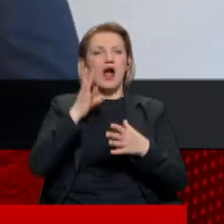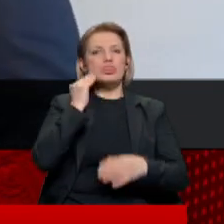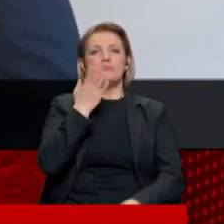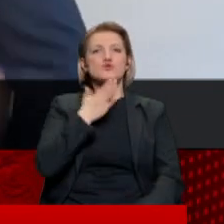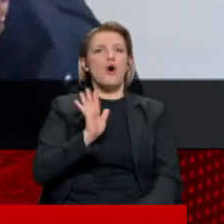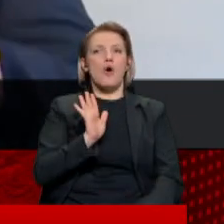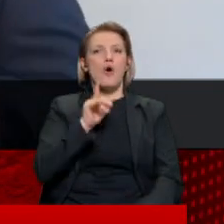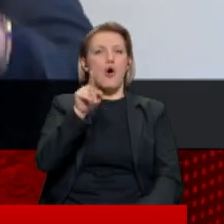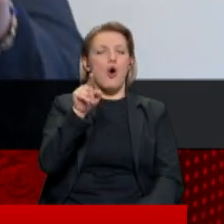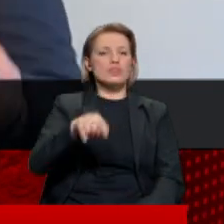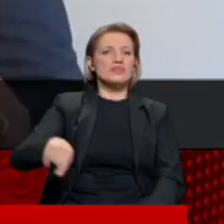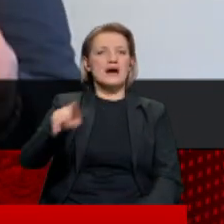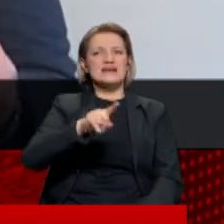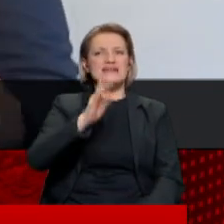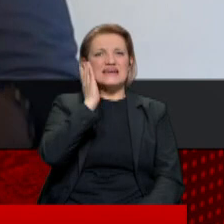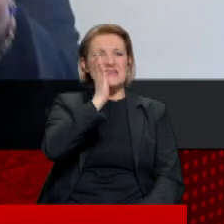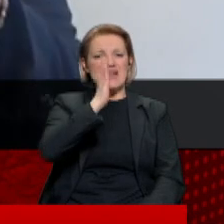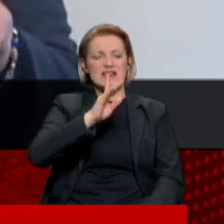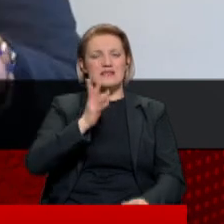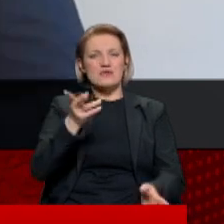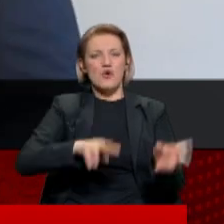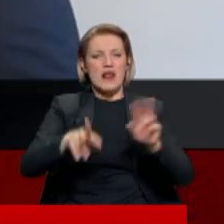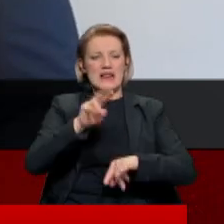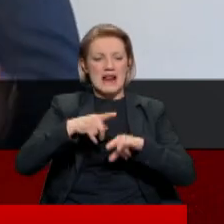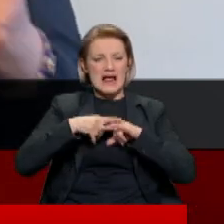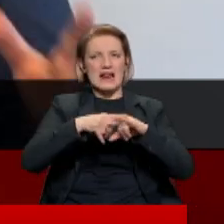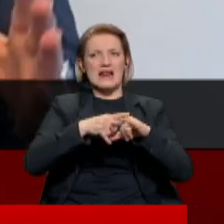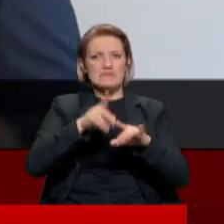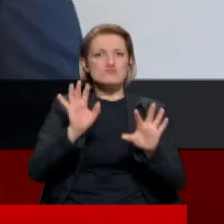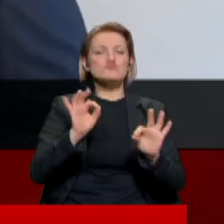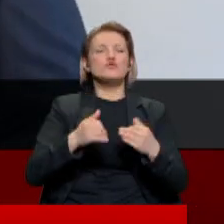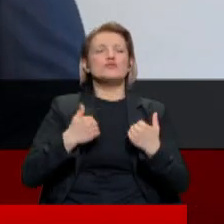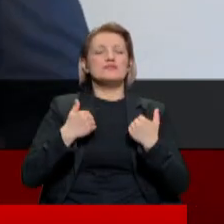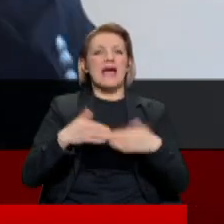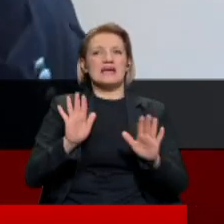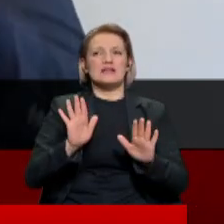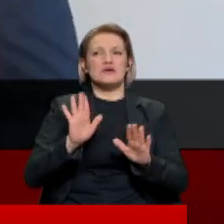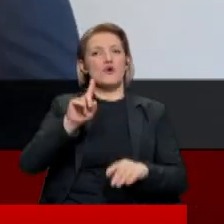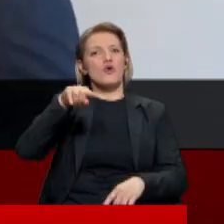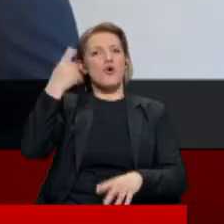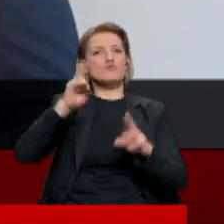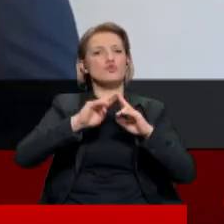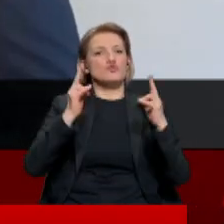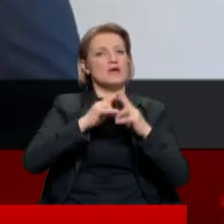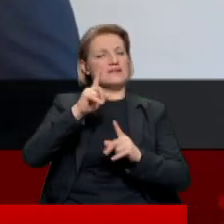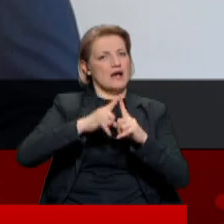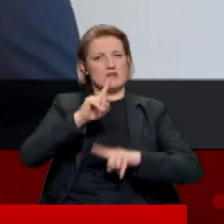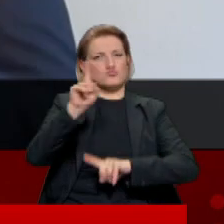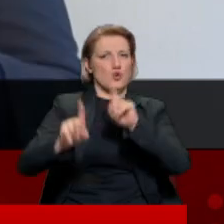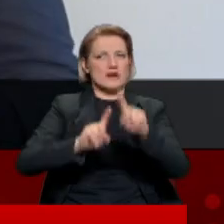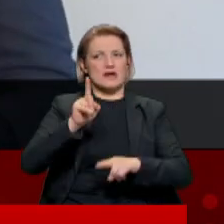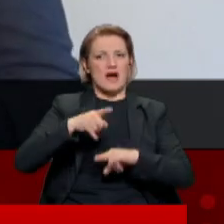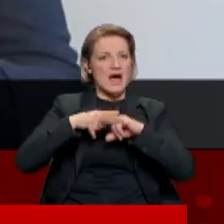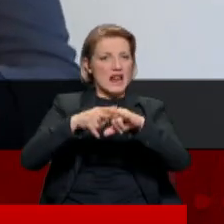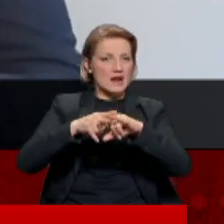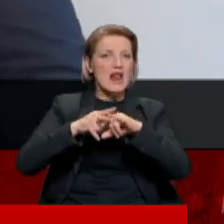yok. Onların gidenlerin yerine hakkını helal etmesi mümkün değil. Öbür dünyada sorarsınız.